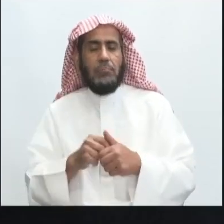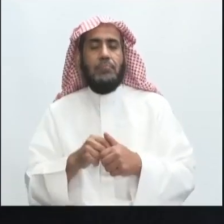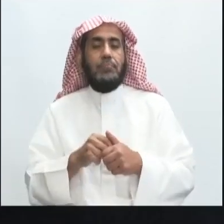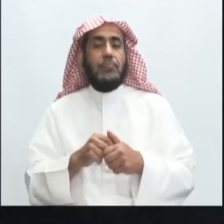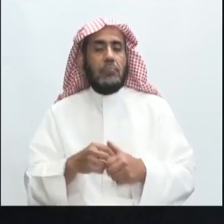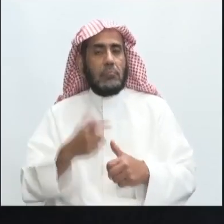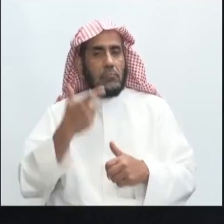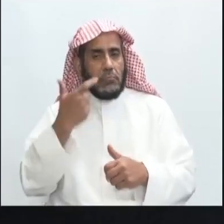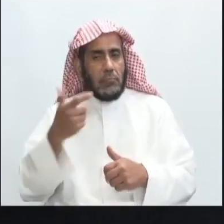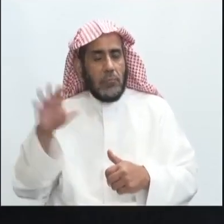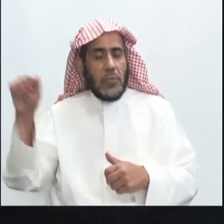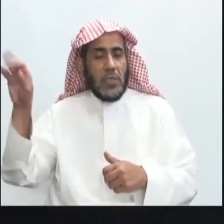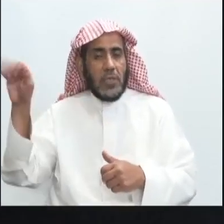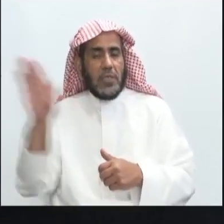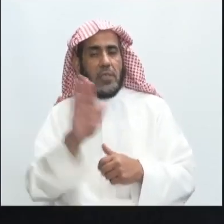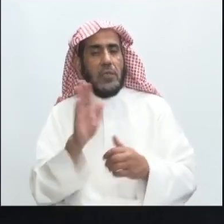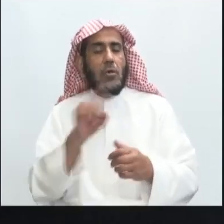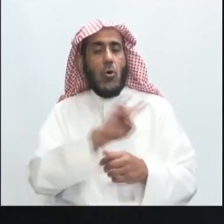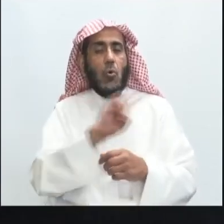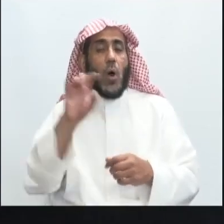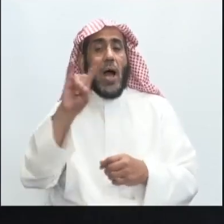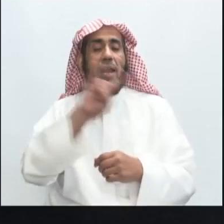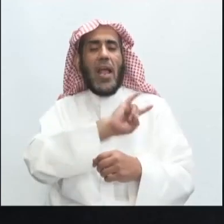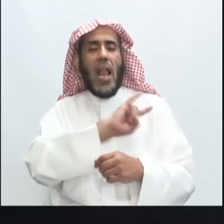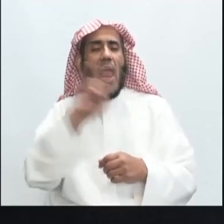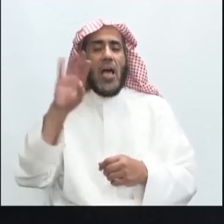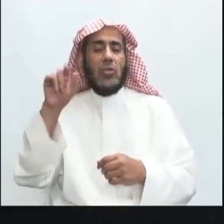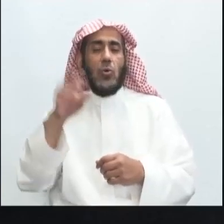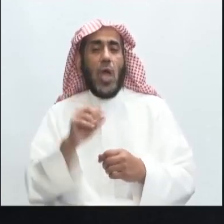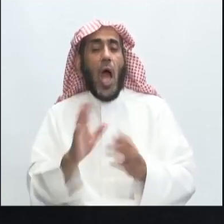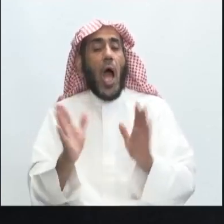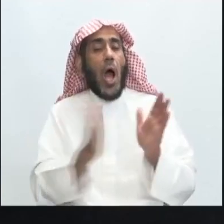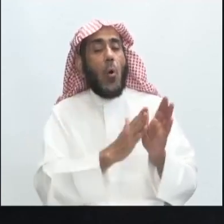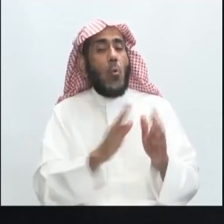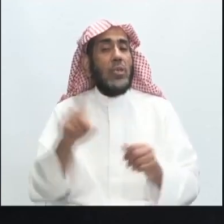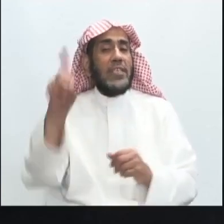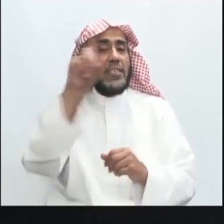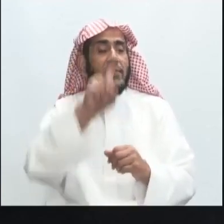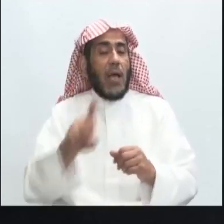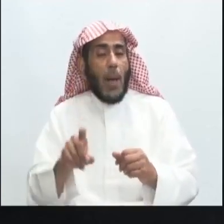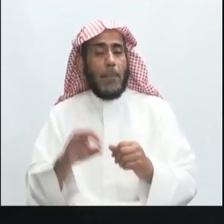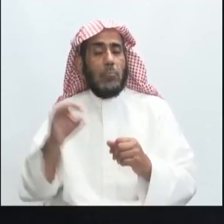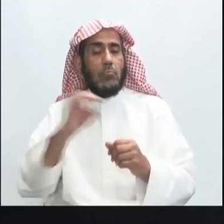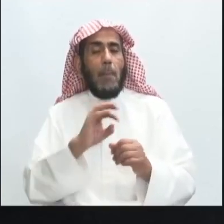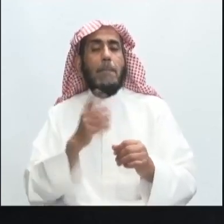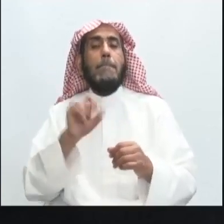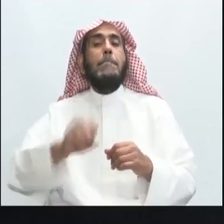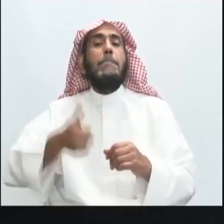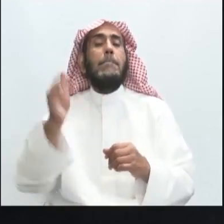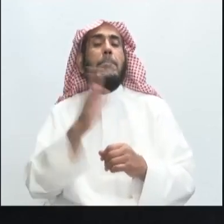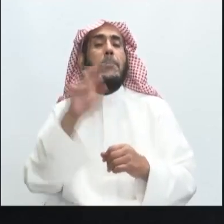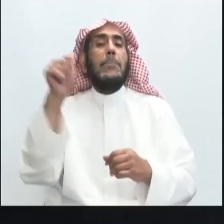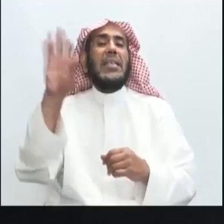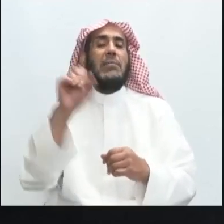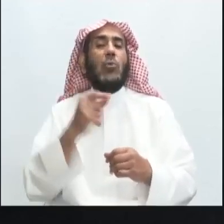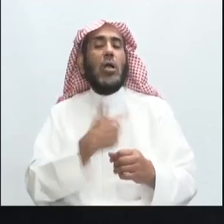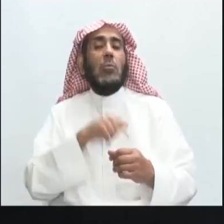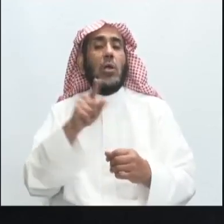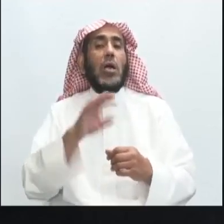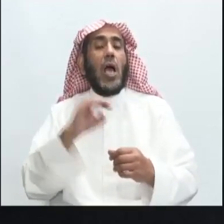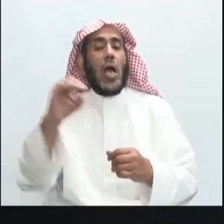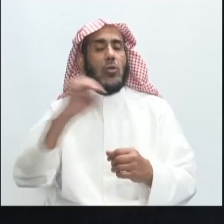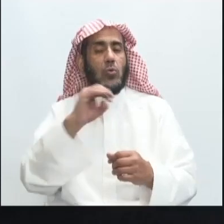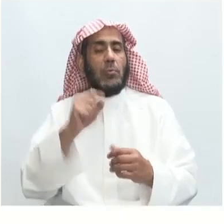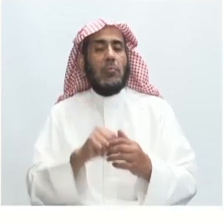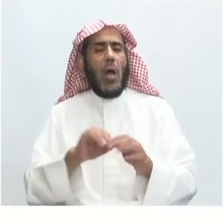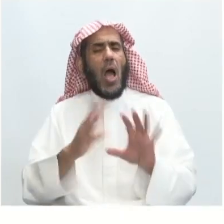احرص والنهي لا تؤذي او استفهام اطلب منك الاجابه ما اسمك فانا اريد منك ان تجيب